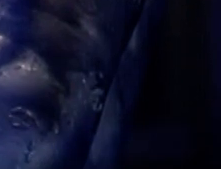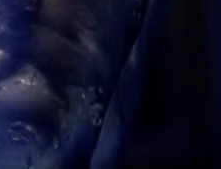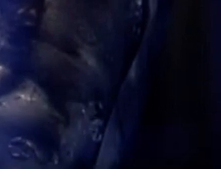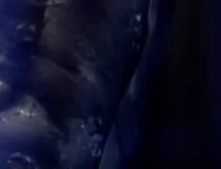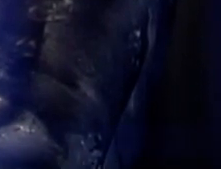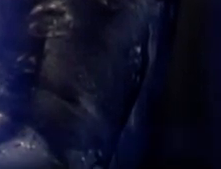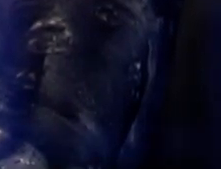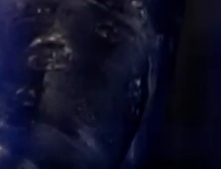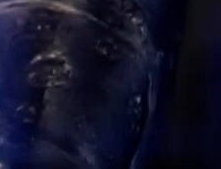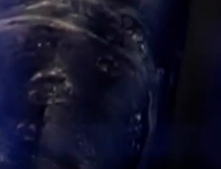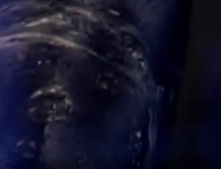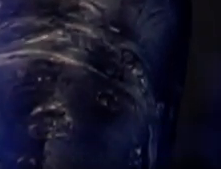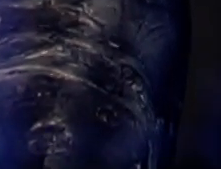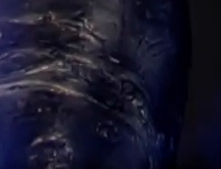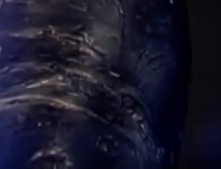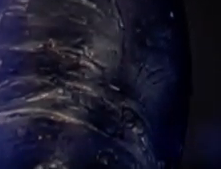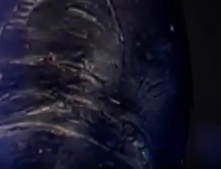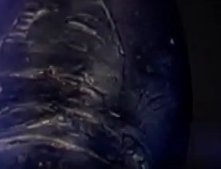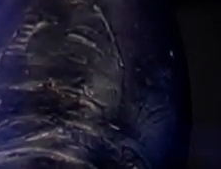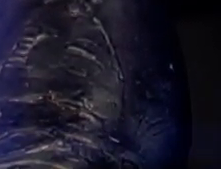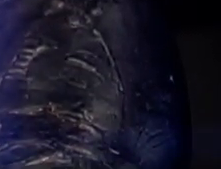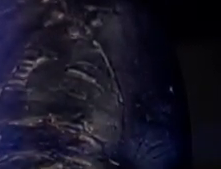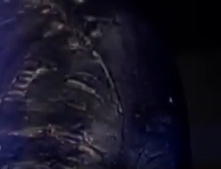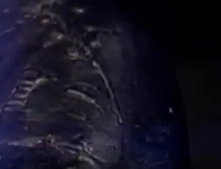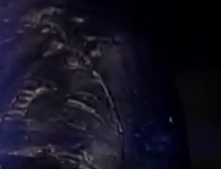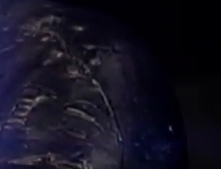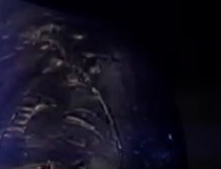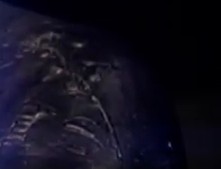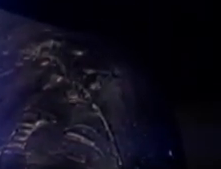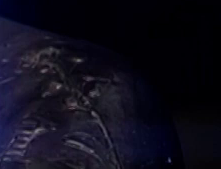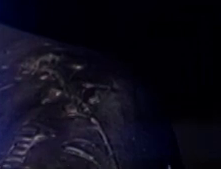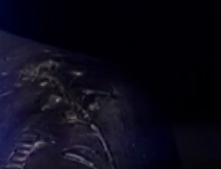ul ikkining davronidir.